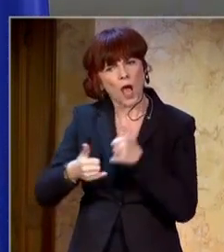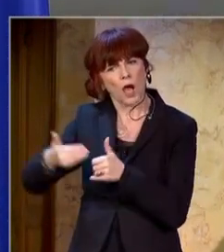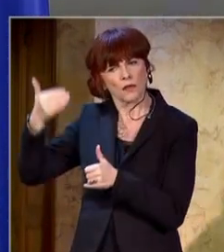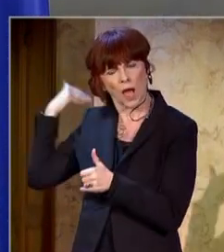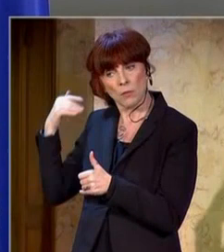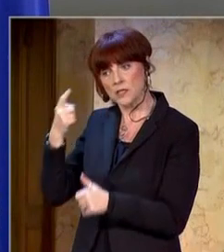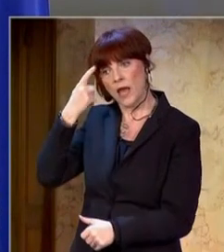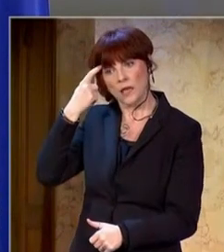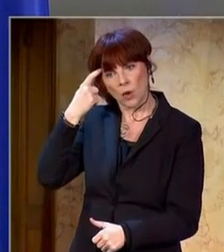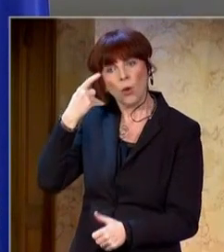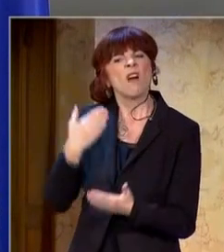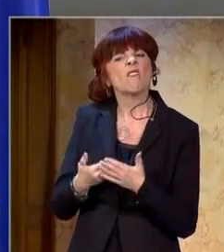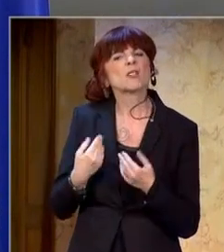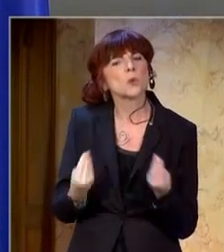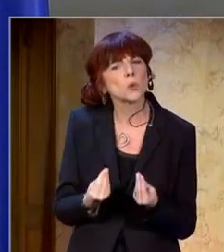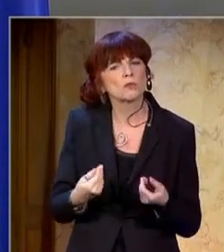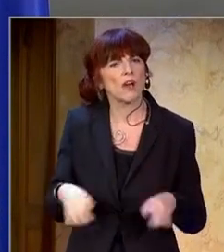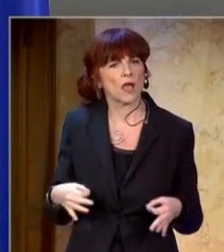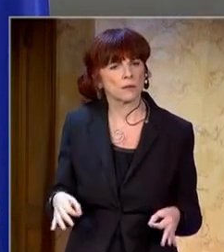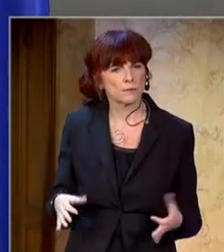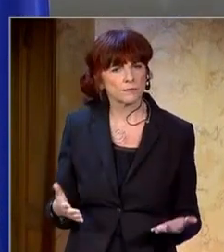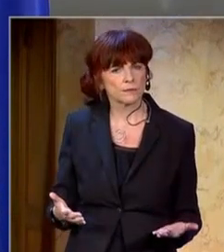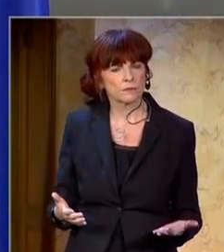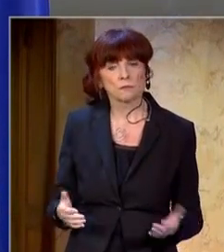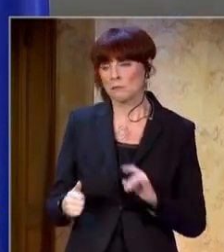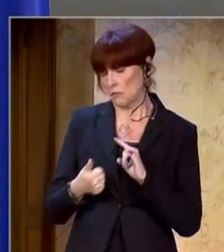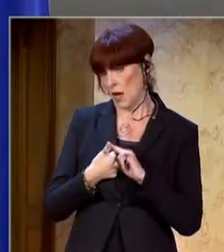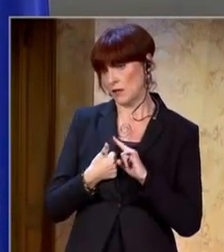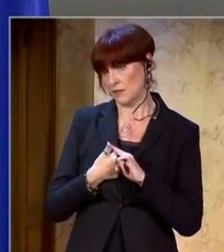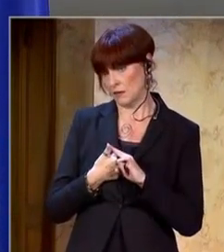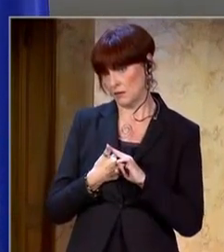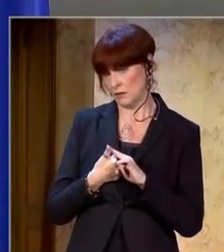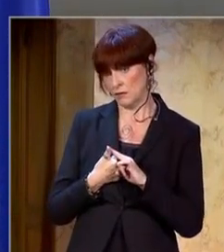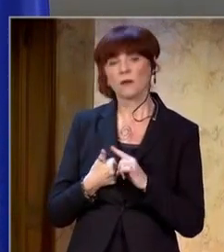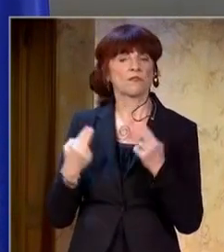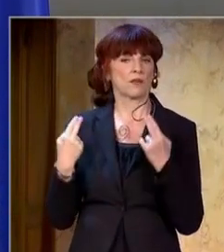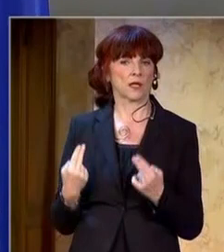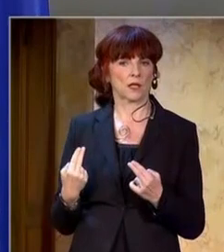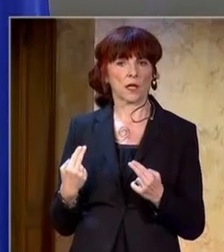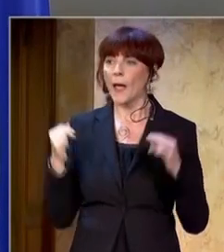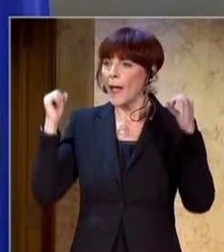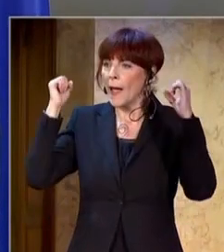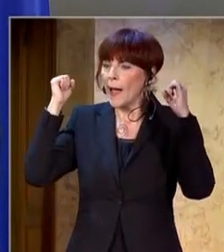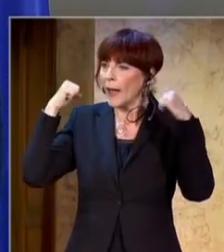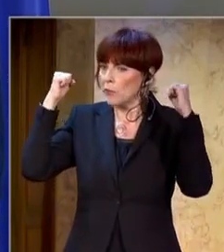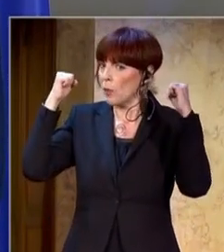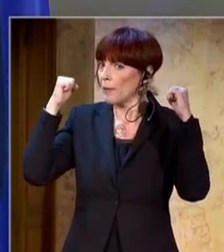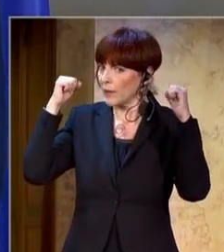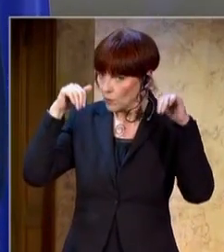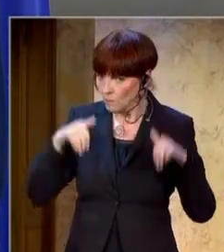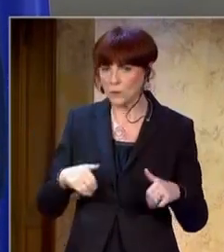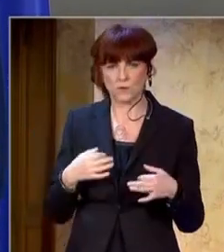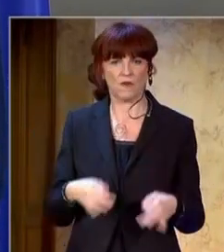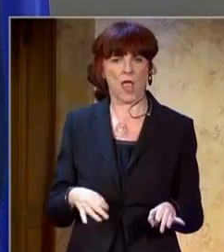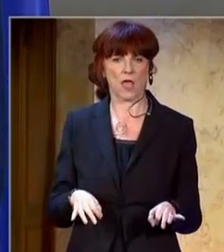Moment hier genau in diesem Saal. Ich glaube, als erstes mal ist es wesentlich herauszustreichen, dass es die Republik ist, die es hier zu feiern gilt,